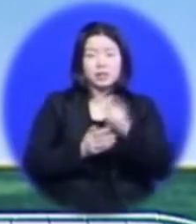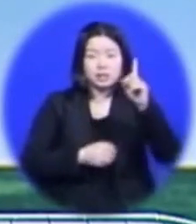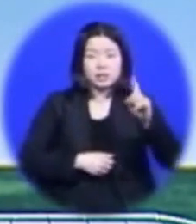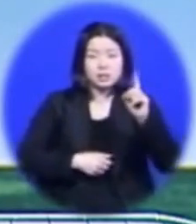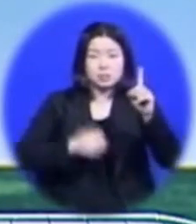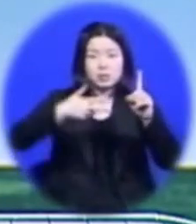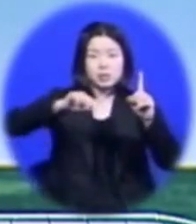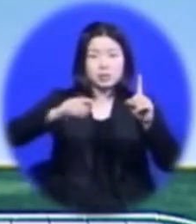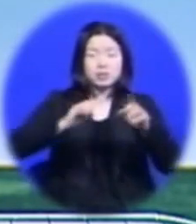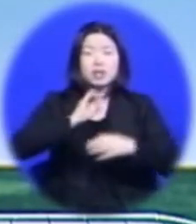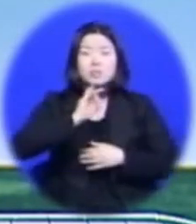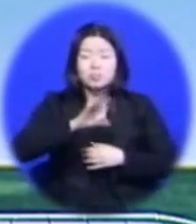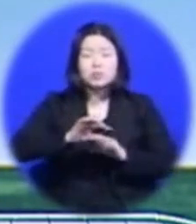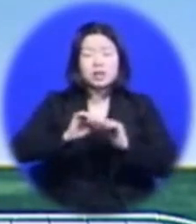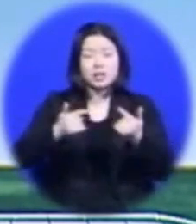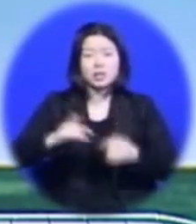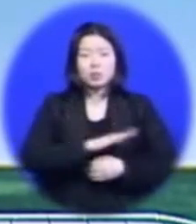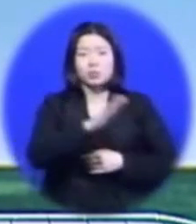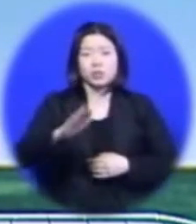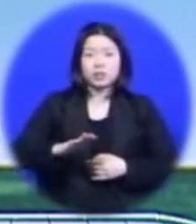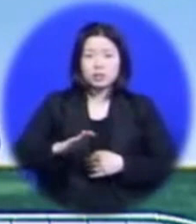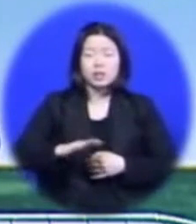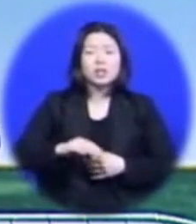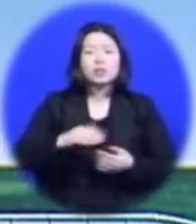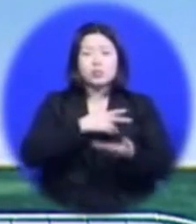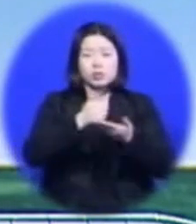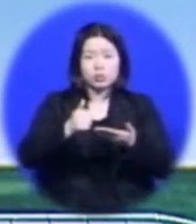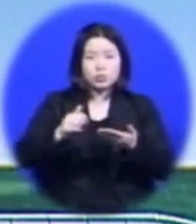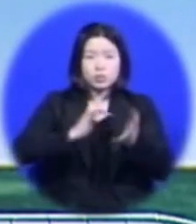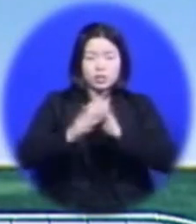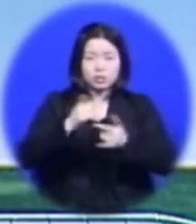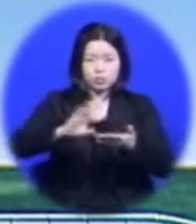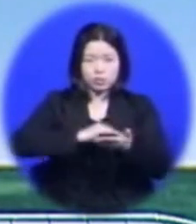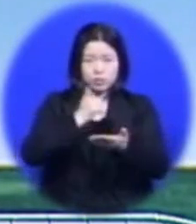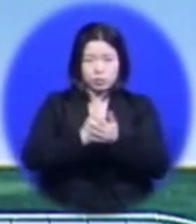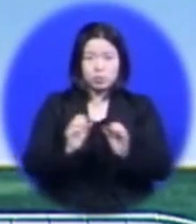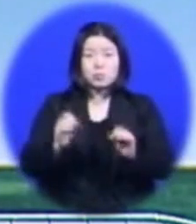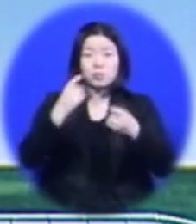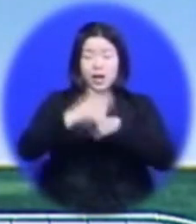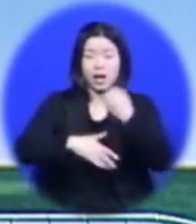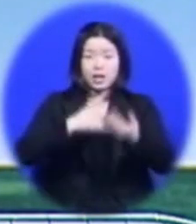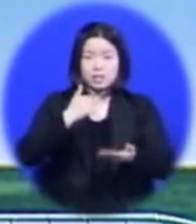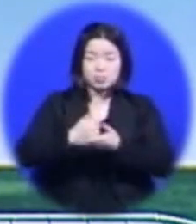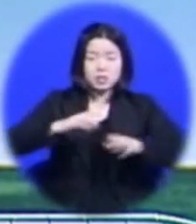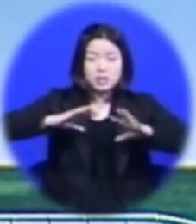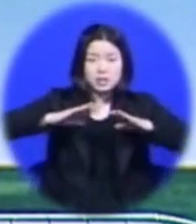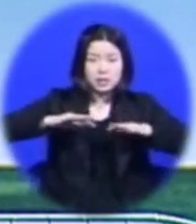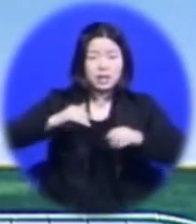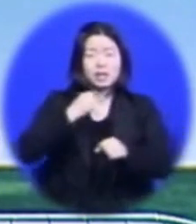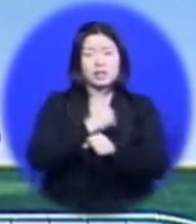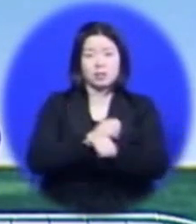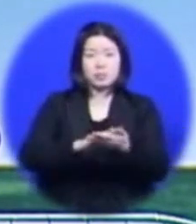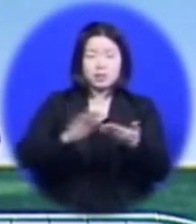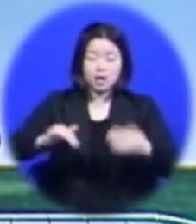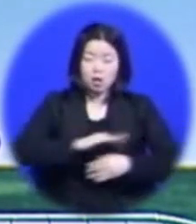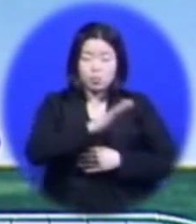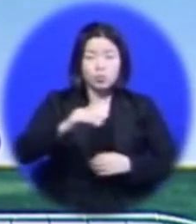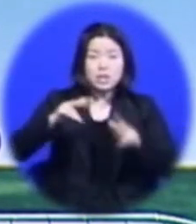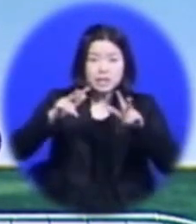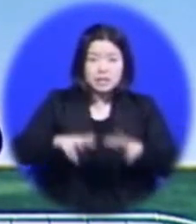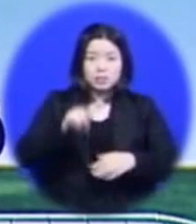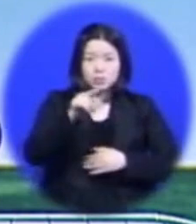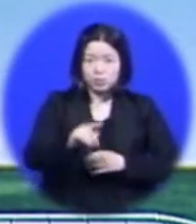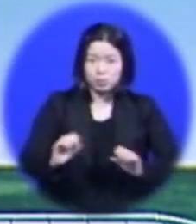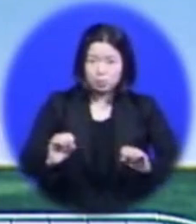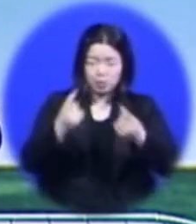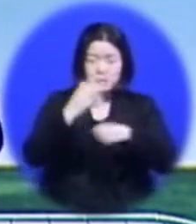11절에 그뿐만 아니라 우리는 또한 우리 주 예수 그리스도로 말미암아 하나님을 자랑합니다. 우리는 지금 그로